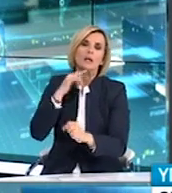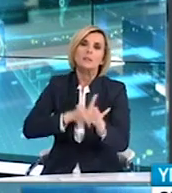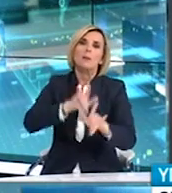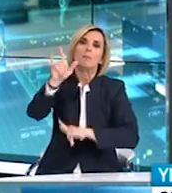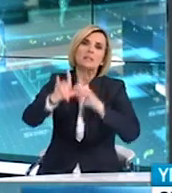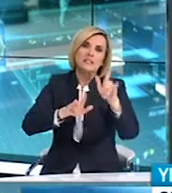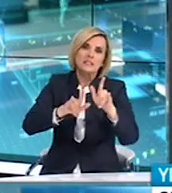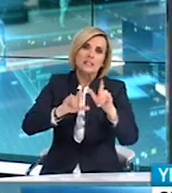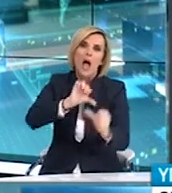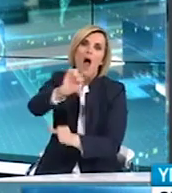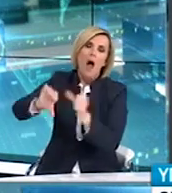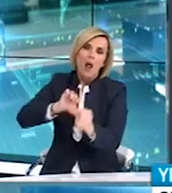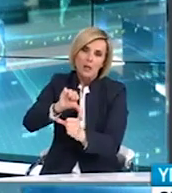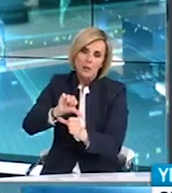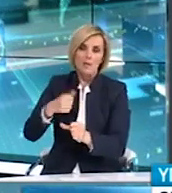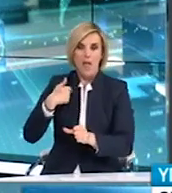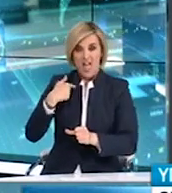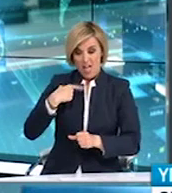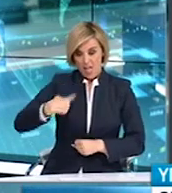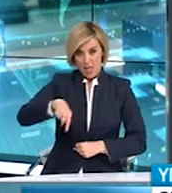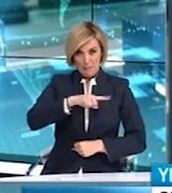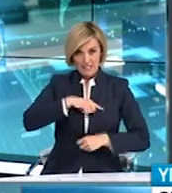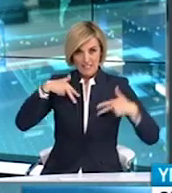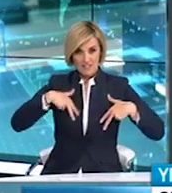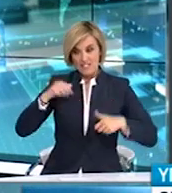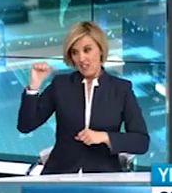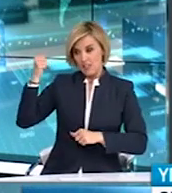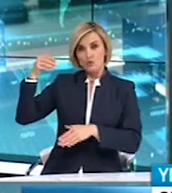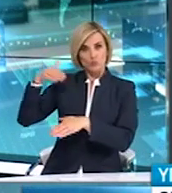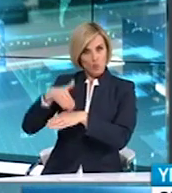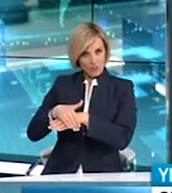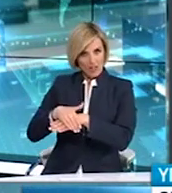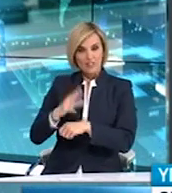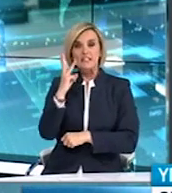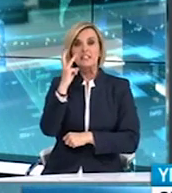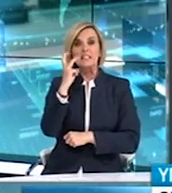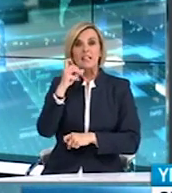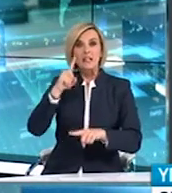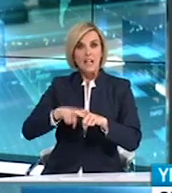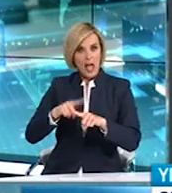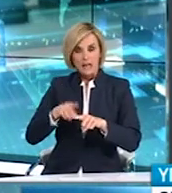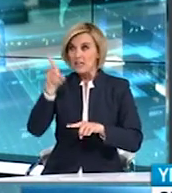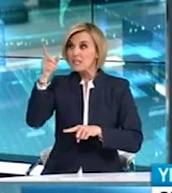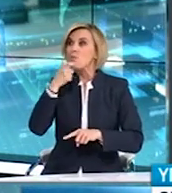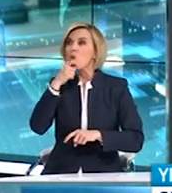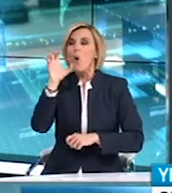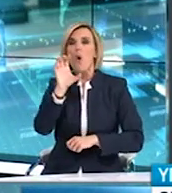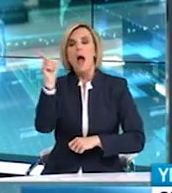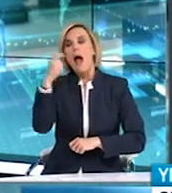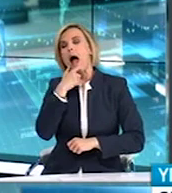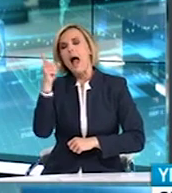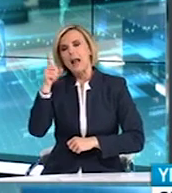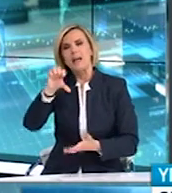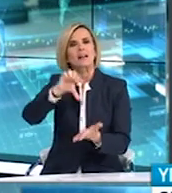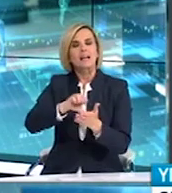30 συμπατριώτες μας με ειδική πτήση από το Heathrow με προβλήματα υγείας. Άνθρωποι που είχαν εγκλωβιστεί εκεί,